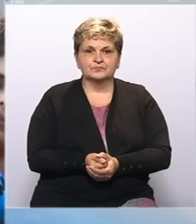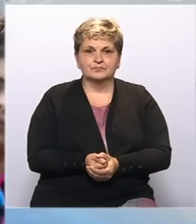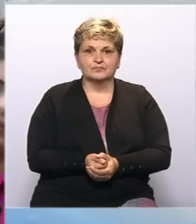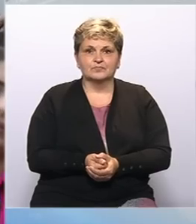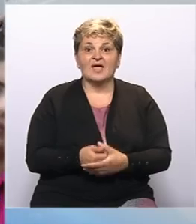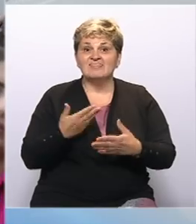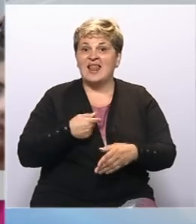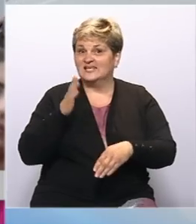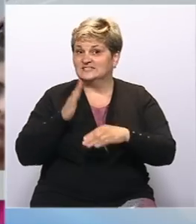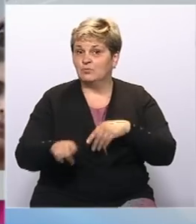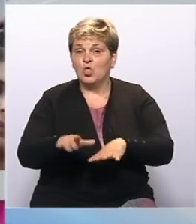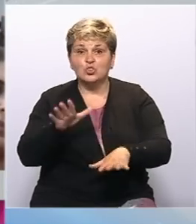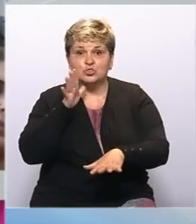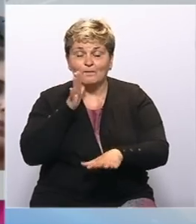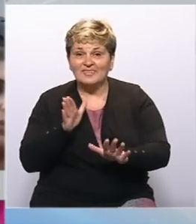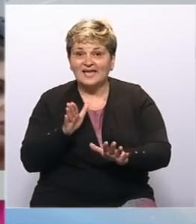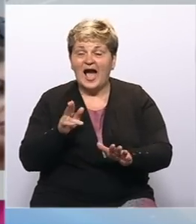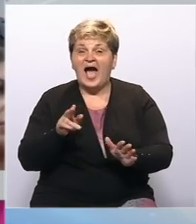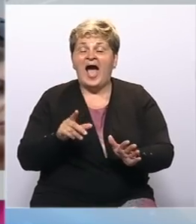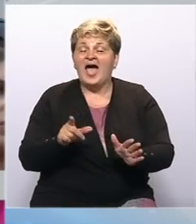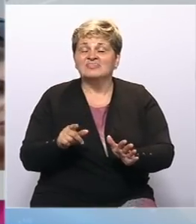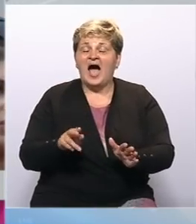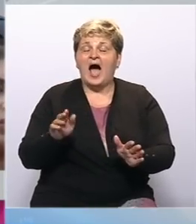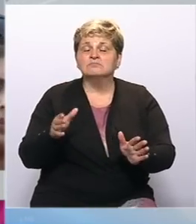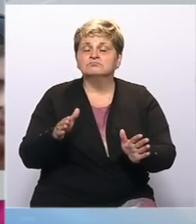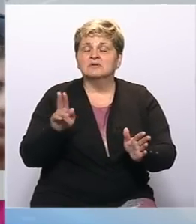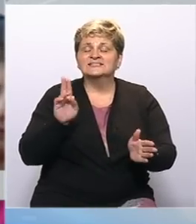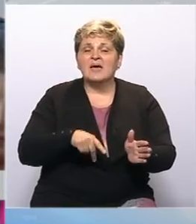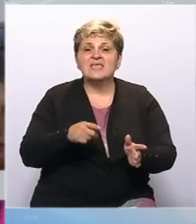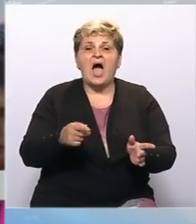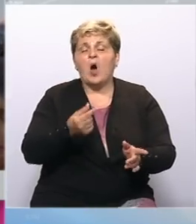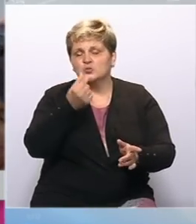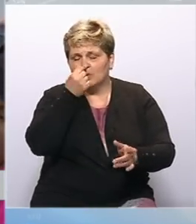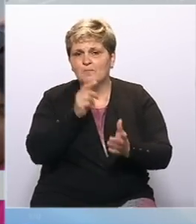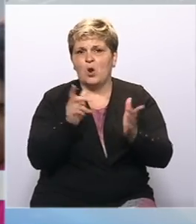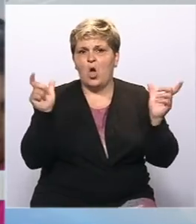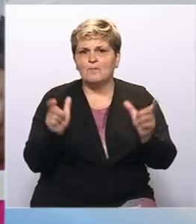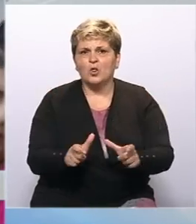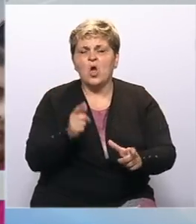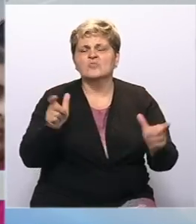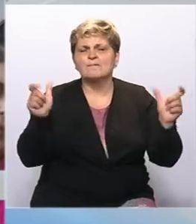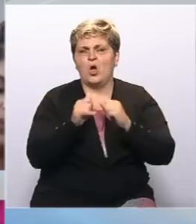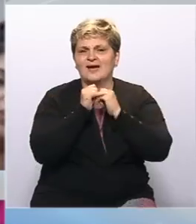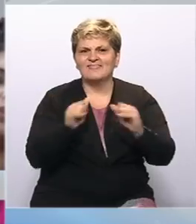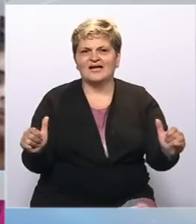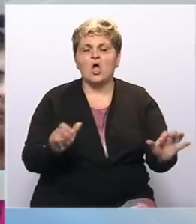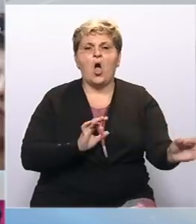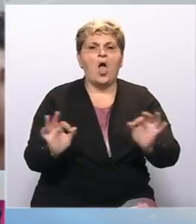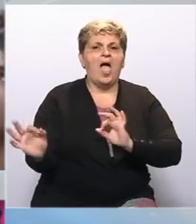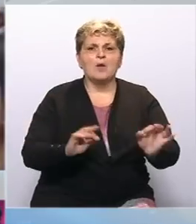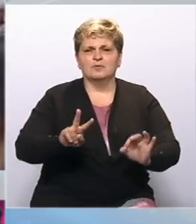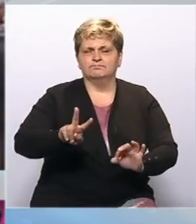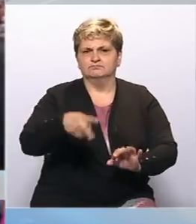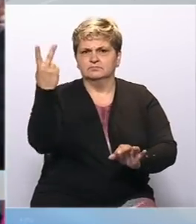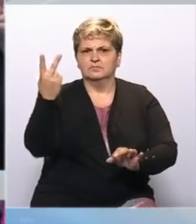Dali smo mu rok do petka smanjenje, inače ponedjeljak ponovo blokada, a onda blokada grada i onda priprema za opoziv,